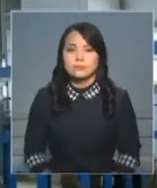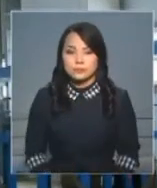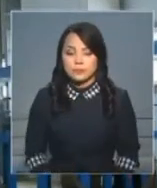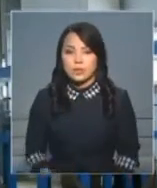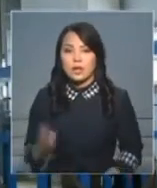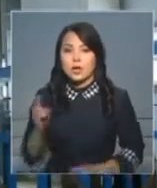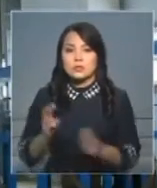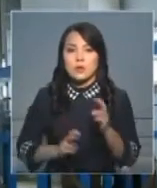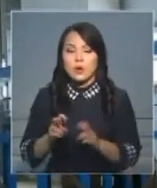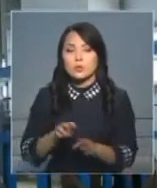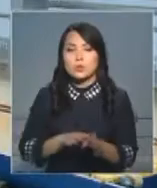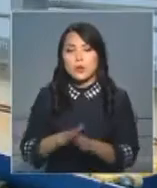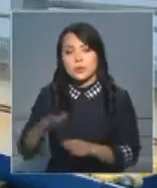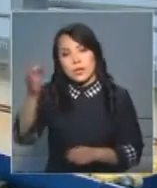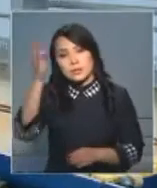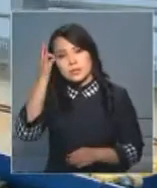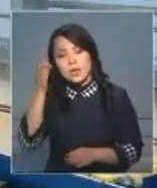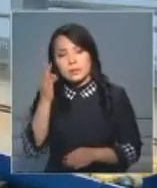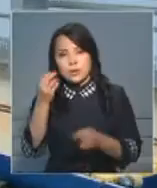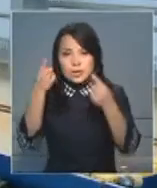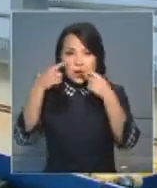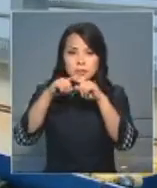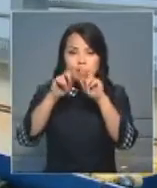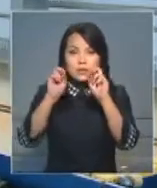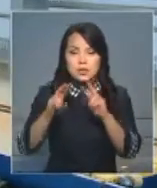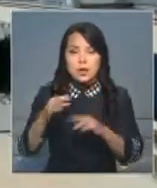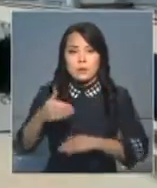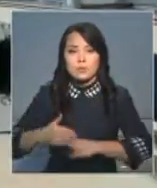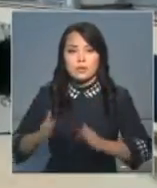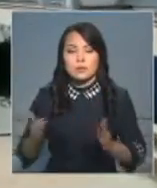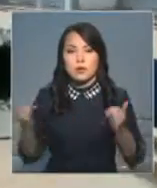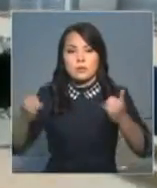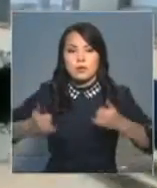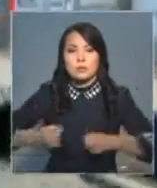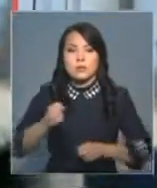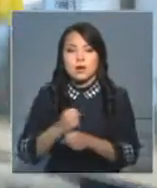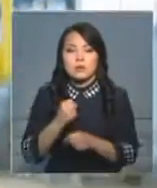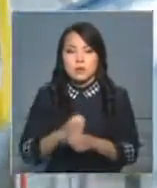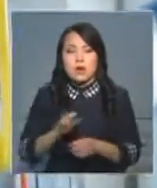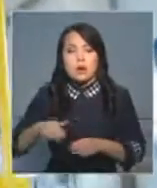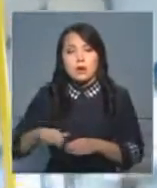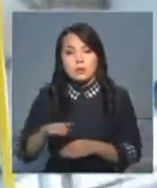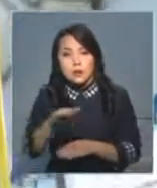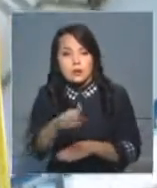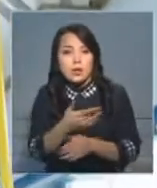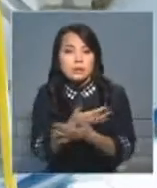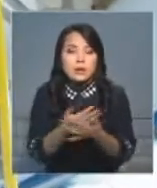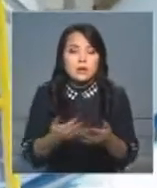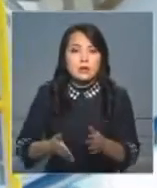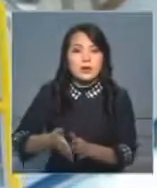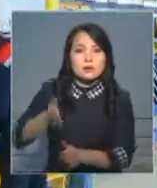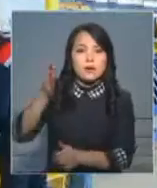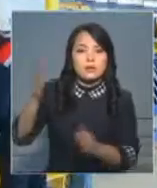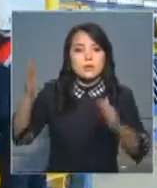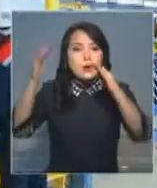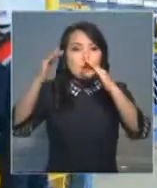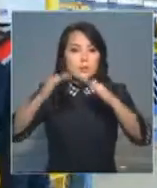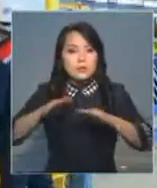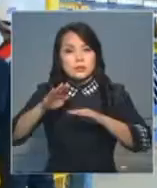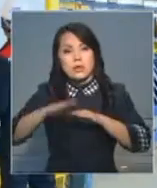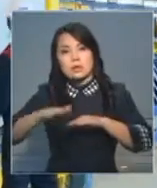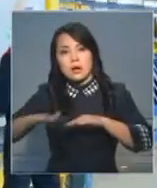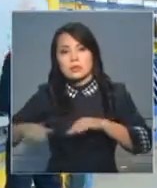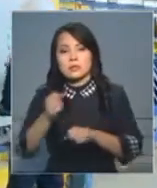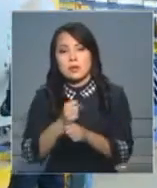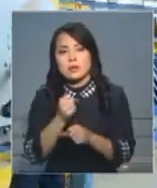Зауыт толықтай неміс технологиясына негізделген бетон блоктар, қабырға баспалдақ және төбе жабындыларын түрлі көлемде жасауға болады.